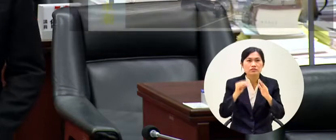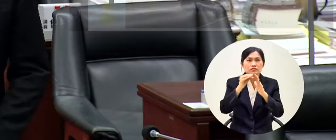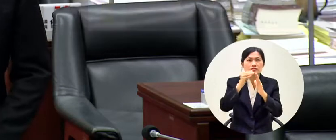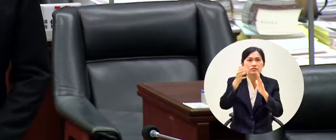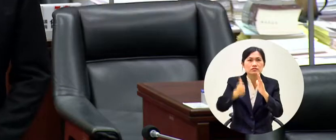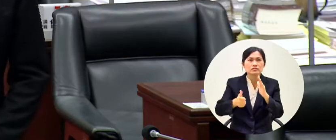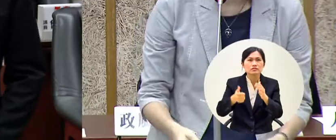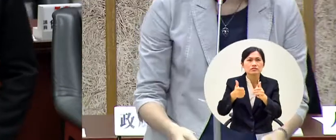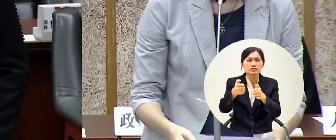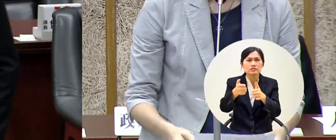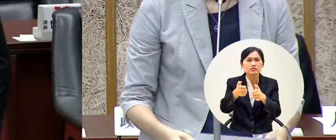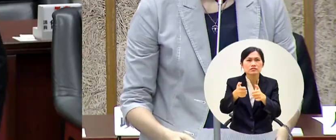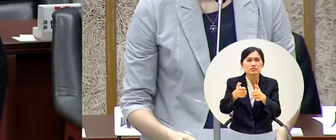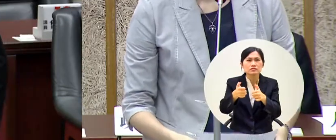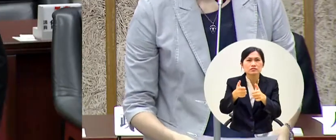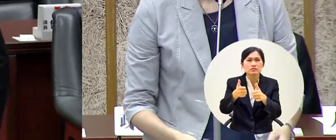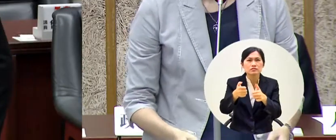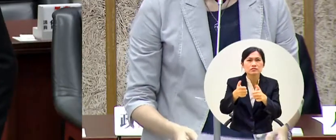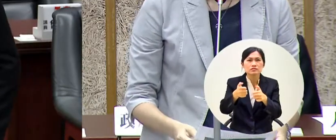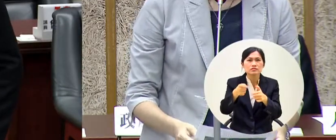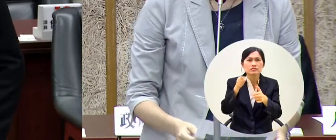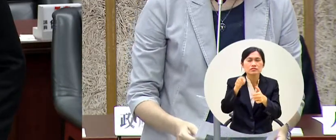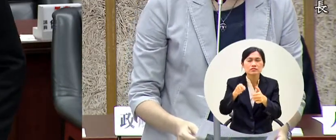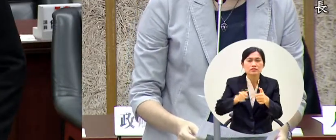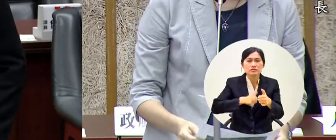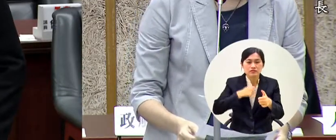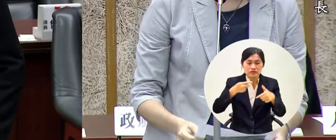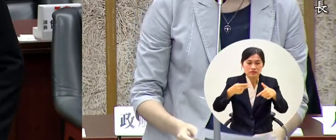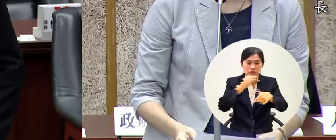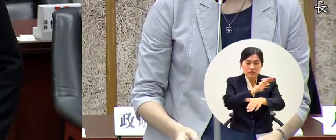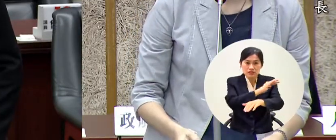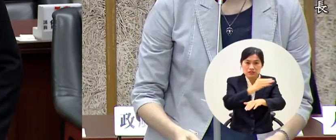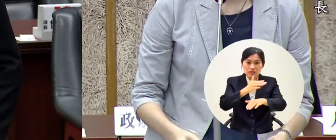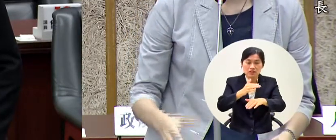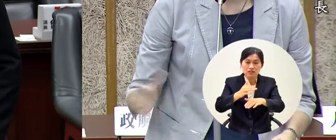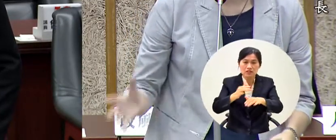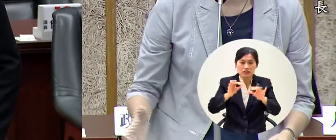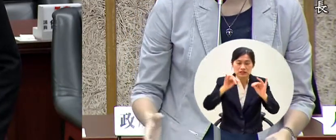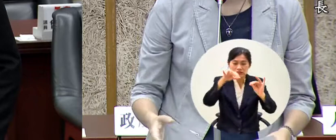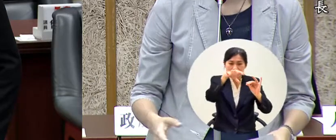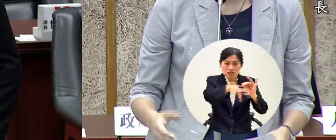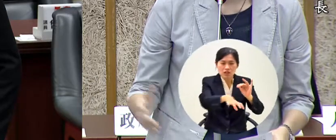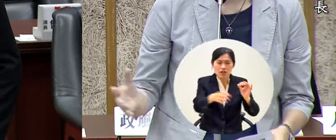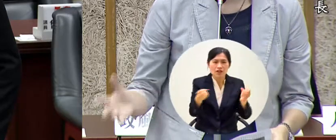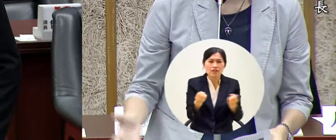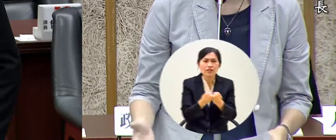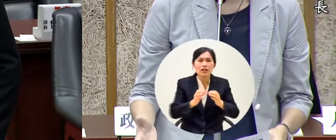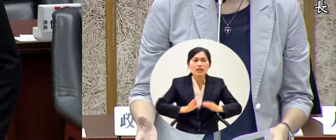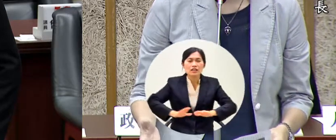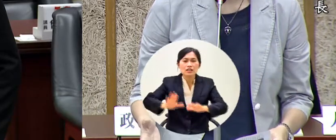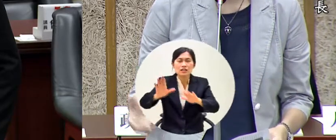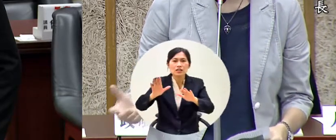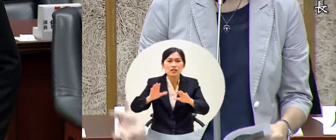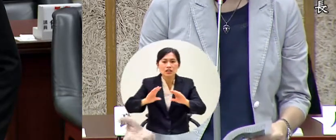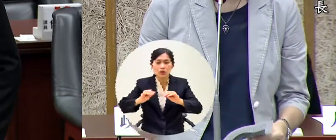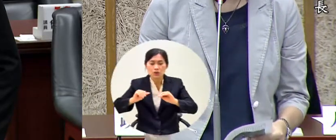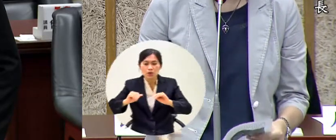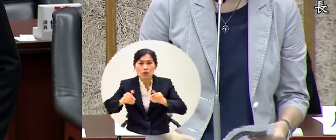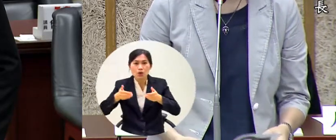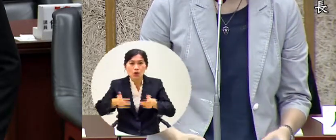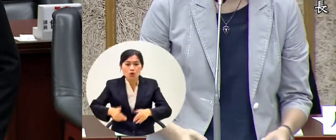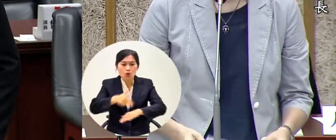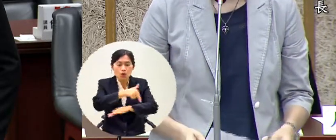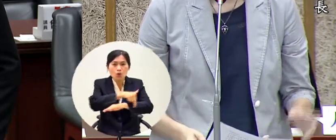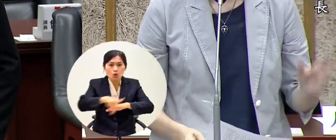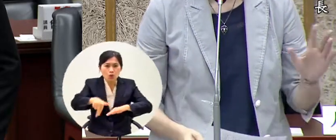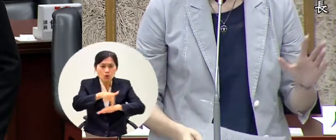谢议长，谢谢江议员。其实仁武整个地区的发展，因为整个产业还有土地重化跟人口的移入